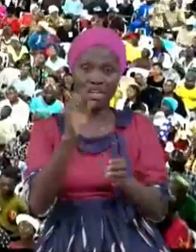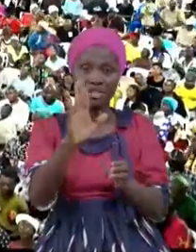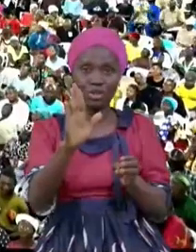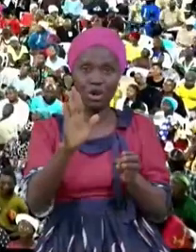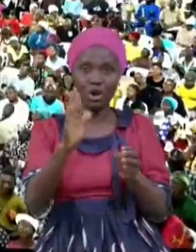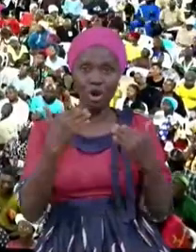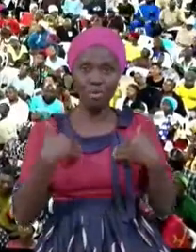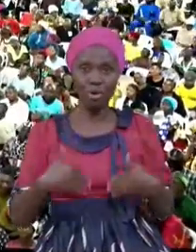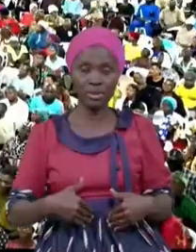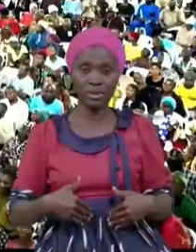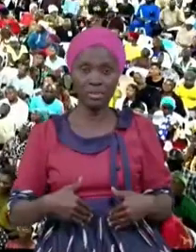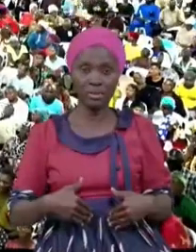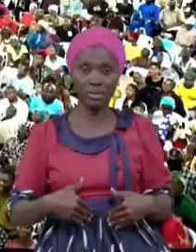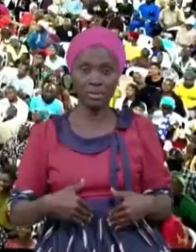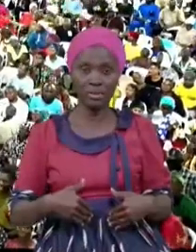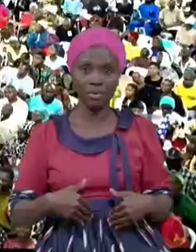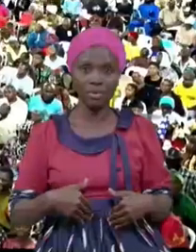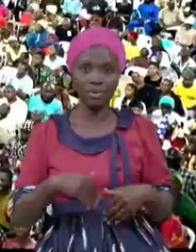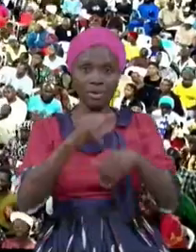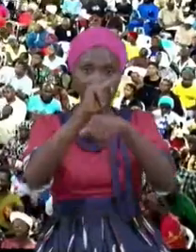Vous êtes le temple de Dieu.